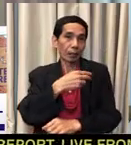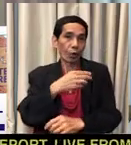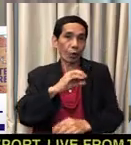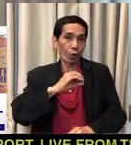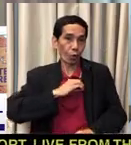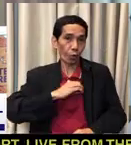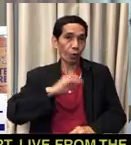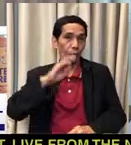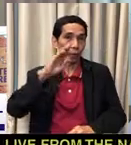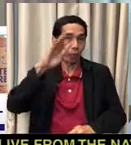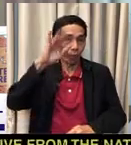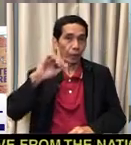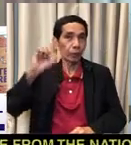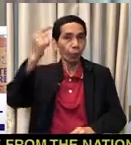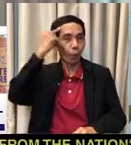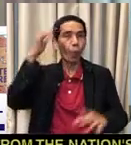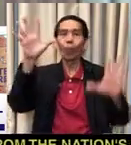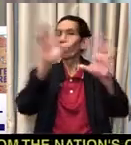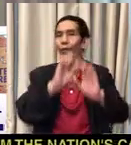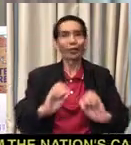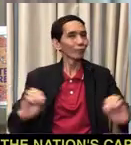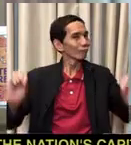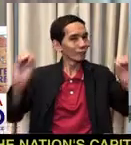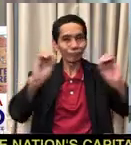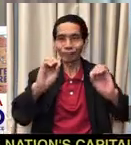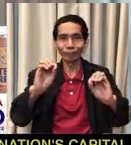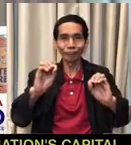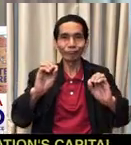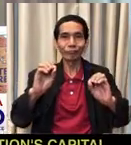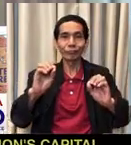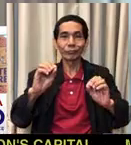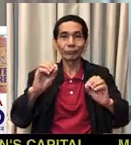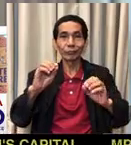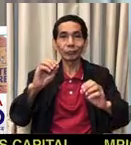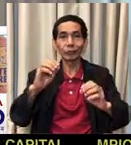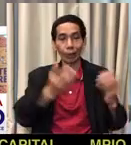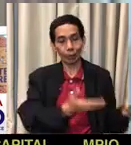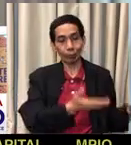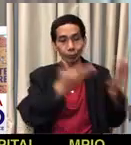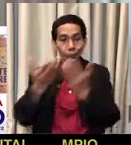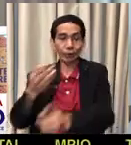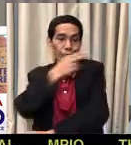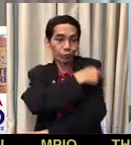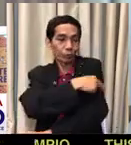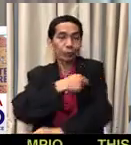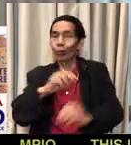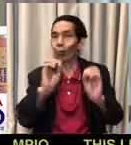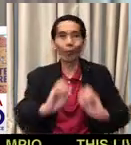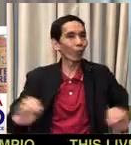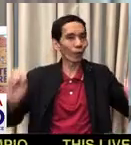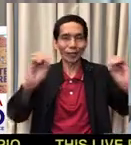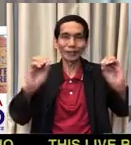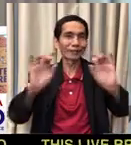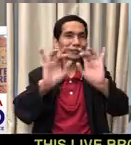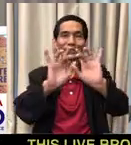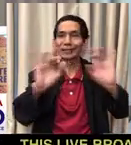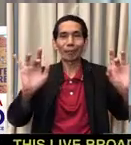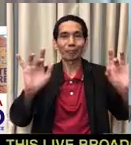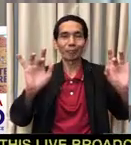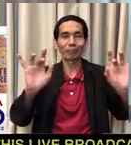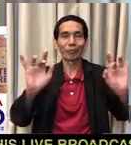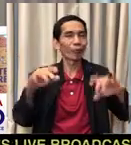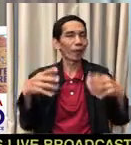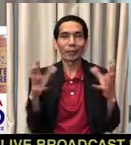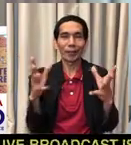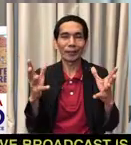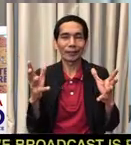pag-aari po ng ating lungsod, wala naman po tayong na-i-admit. So far, wala pa po. Wala pa